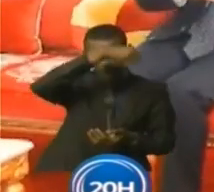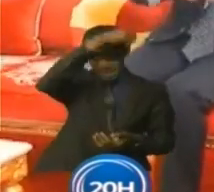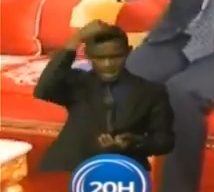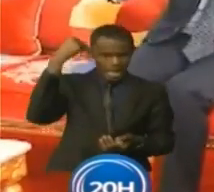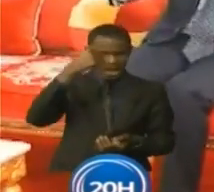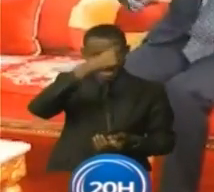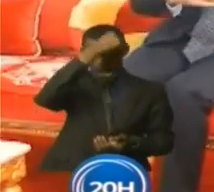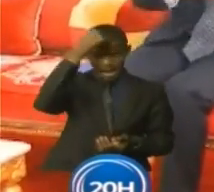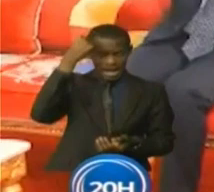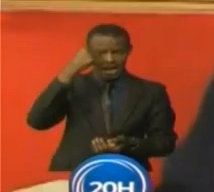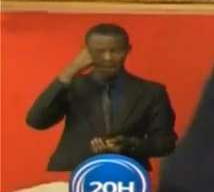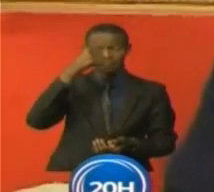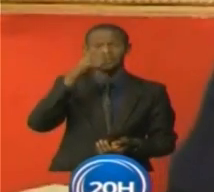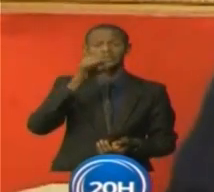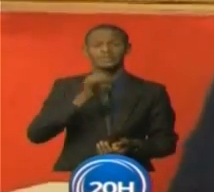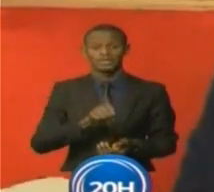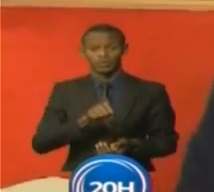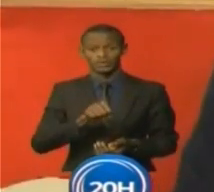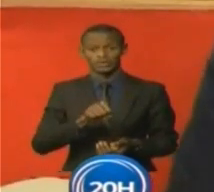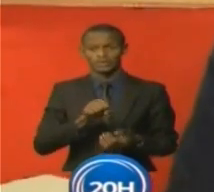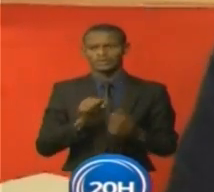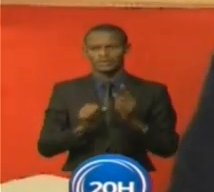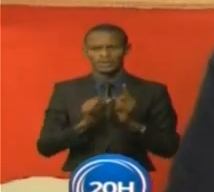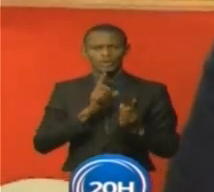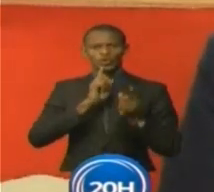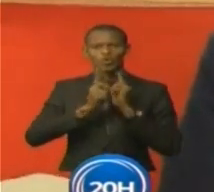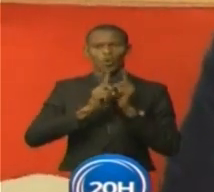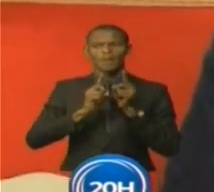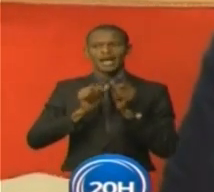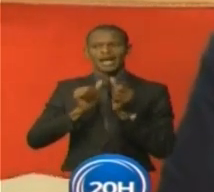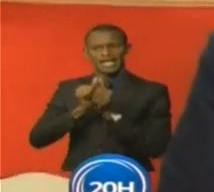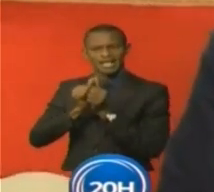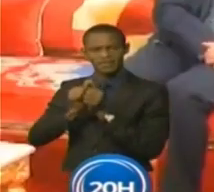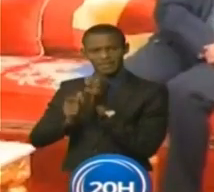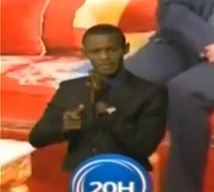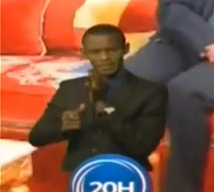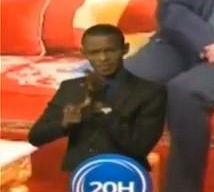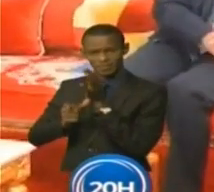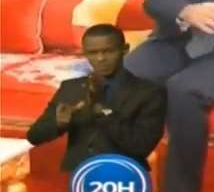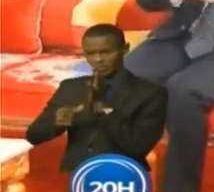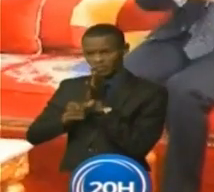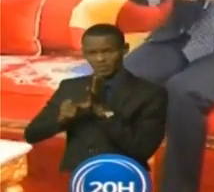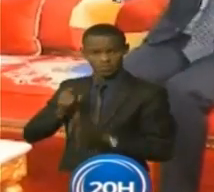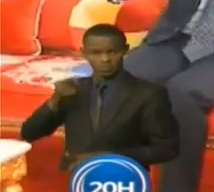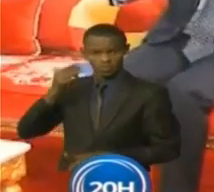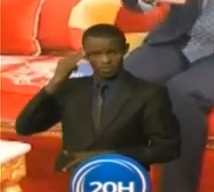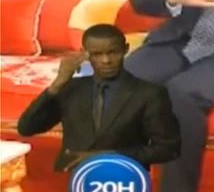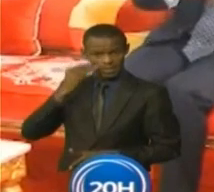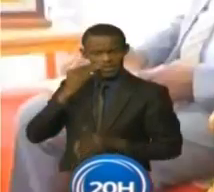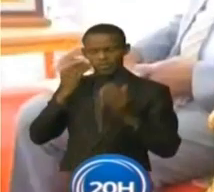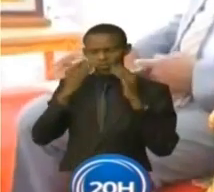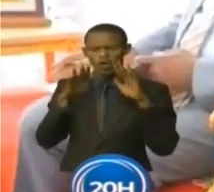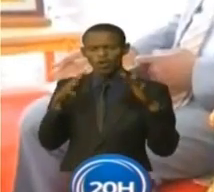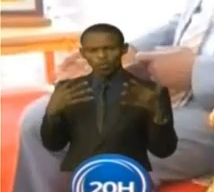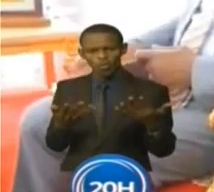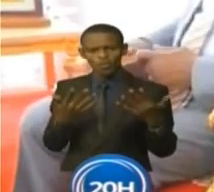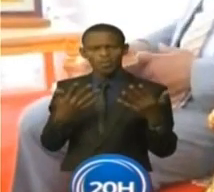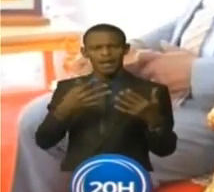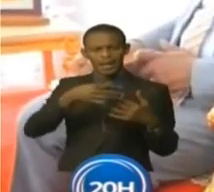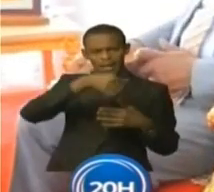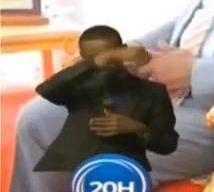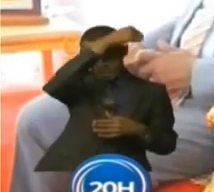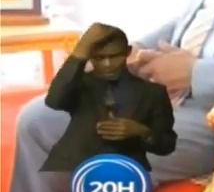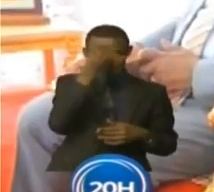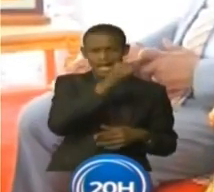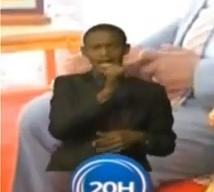le vice-premier ministre, il était question de réchauffer les relations bilatérales qui existent déjà entre les deux pays, mais aussi